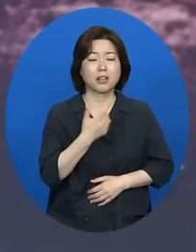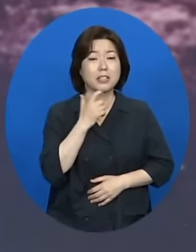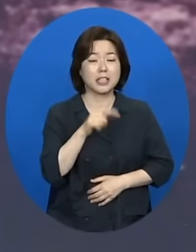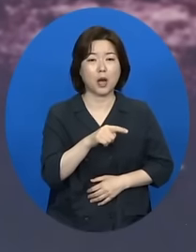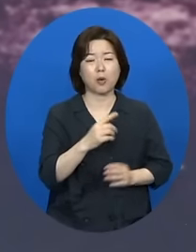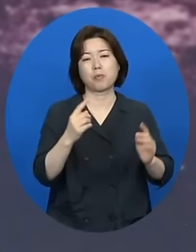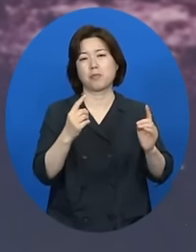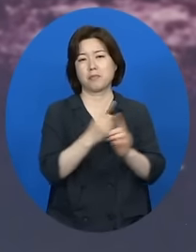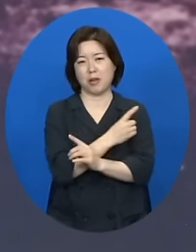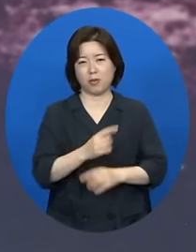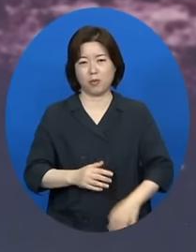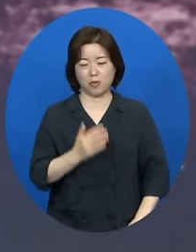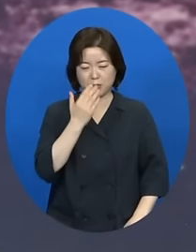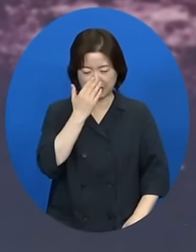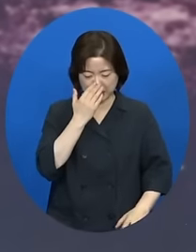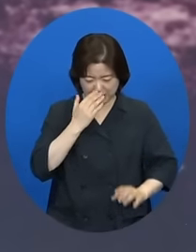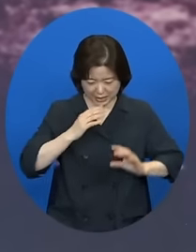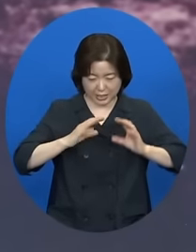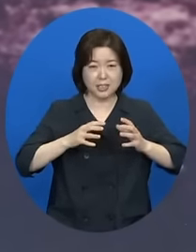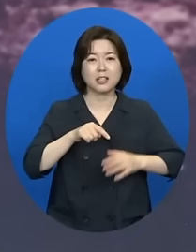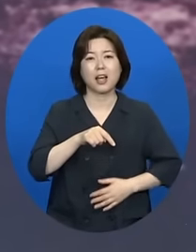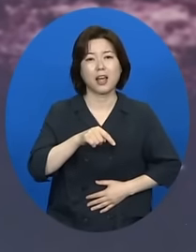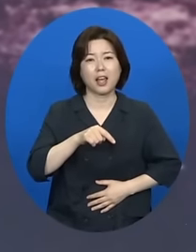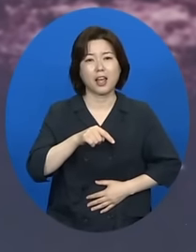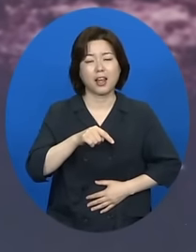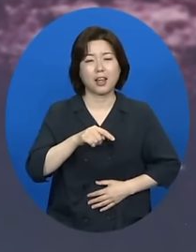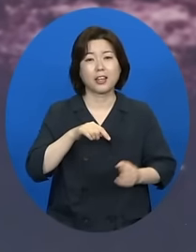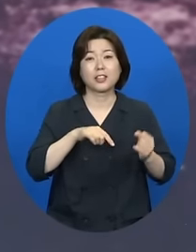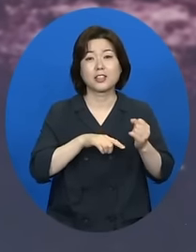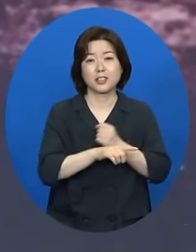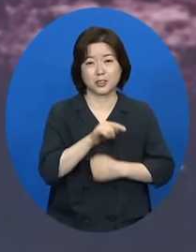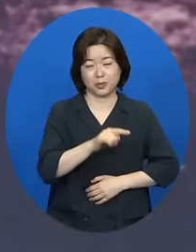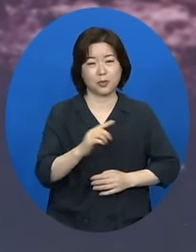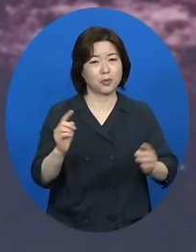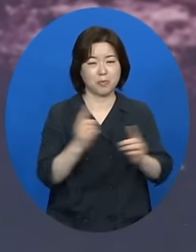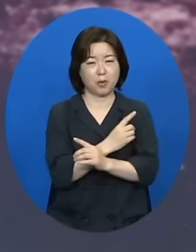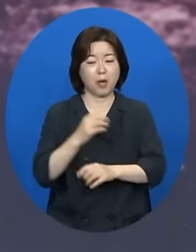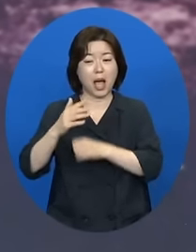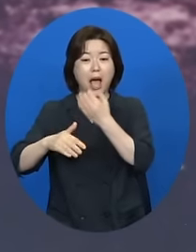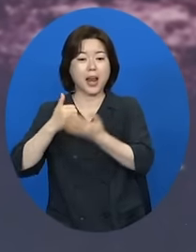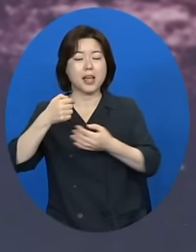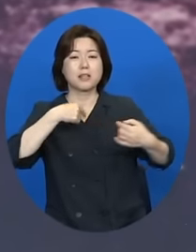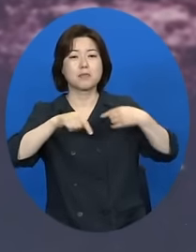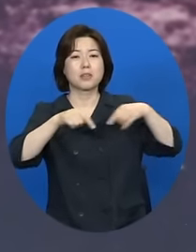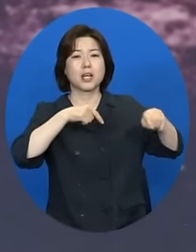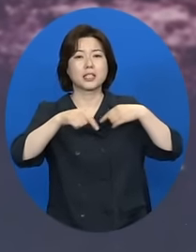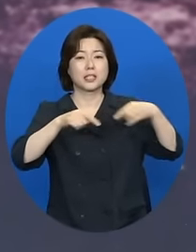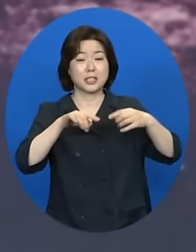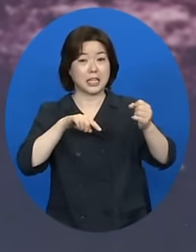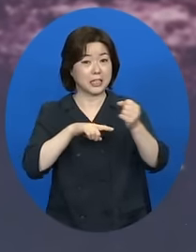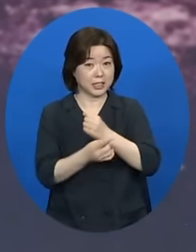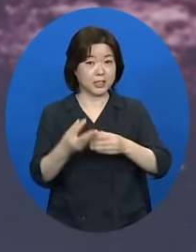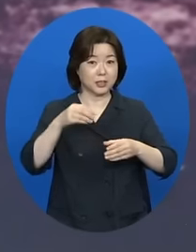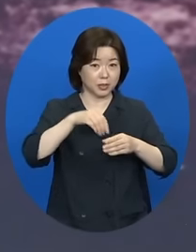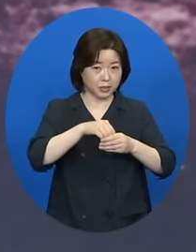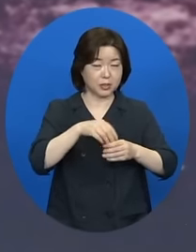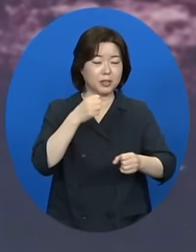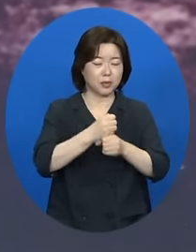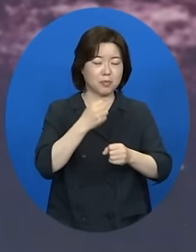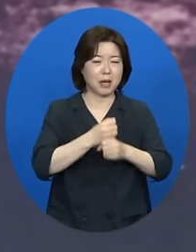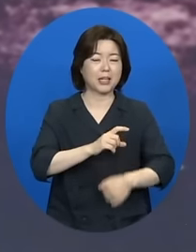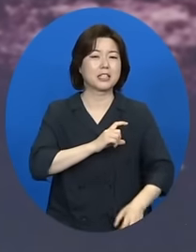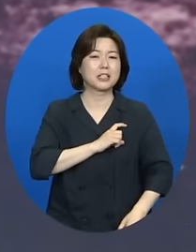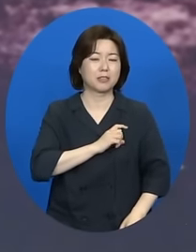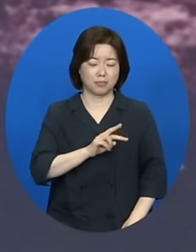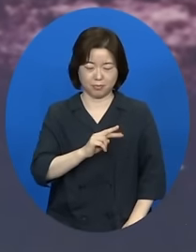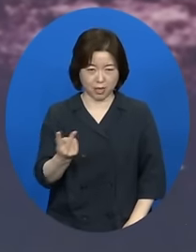변화시키셔서 이스라엘로 바꾸십니다. 이스라엘의 뜻은 뭐였습니까? 하나님이 다스리신다, 하나님이 통치하신다라는 이름으로 그를